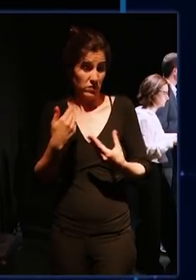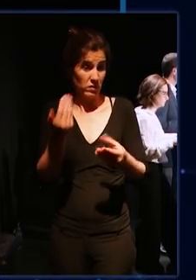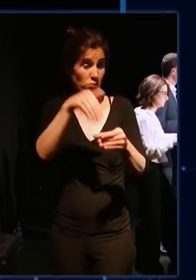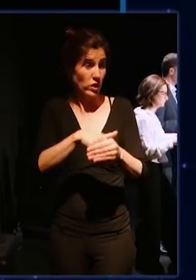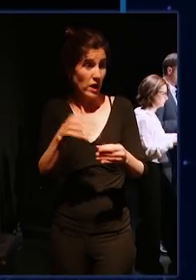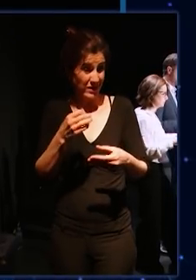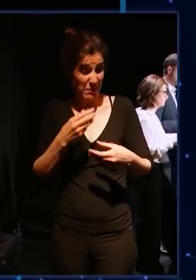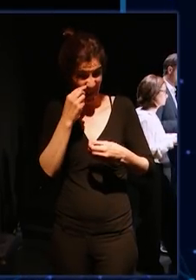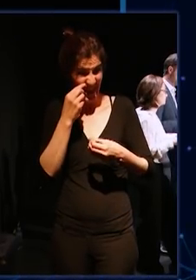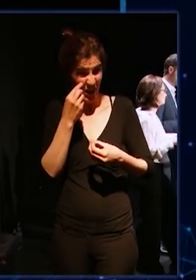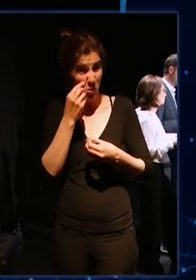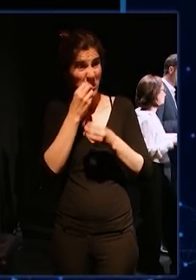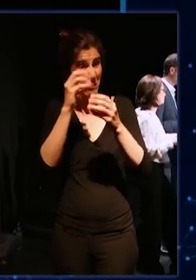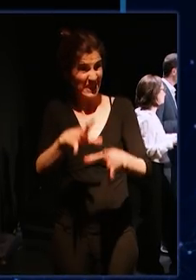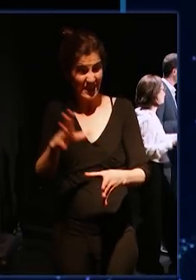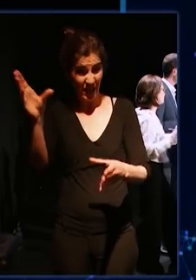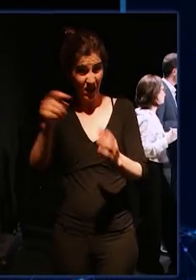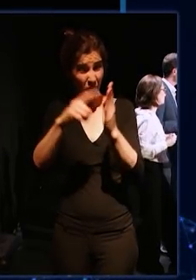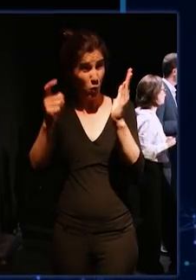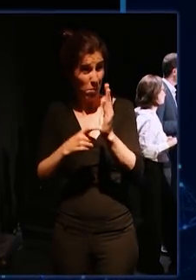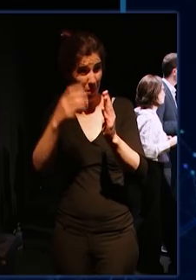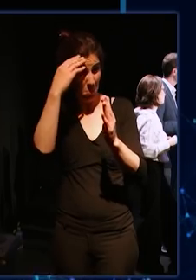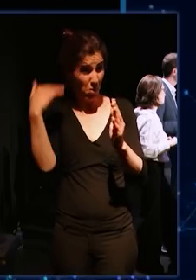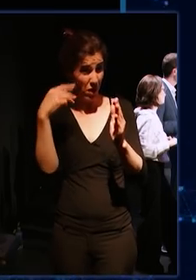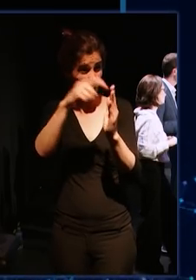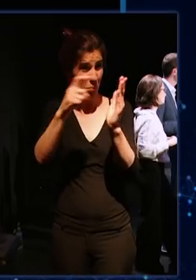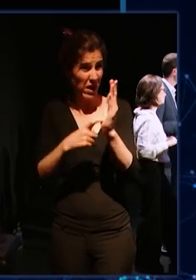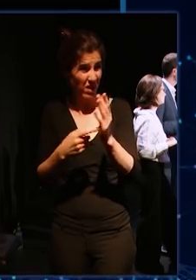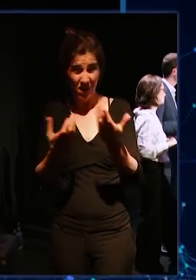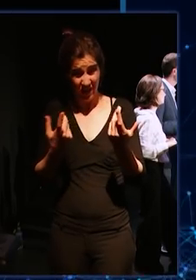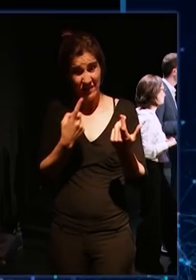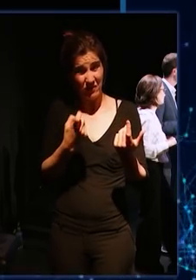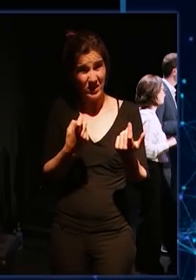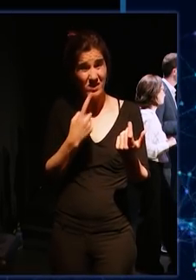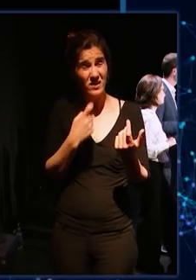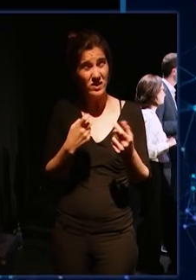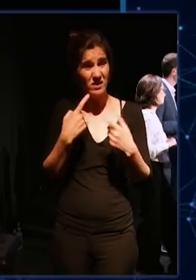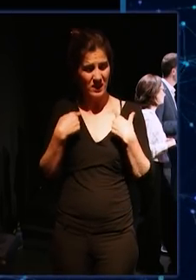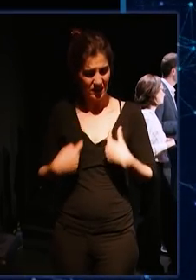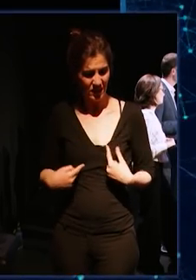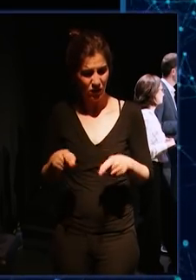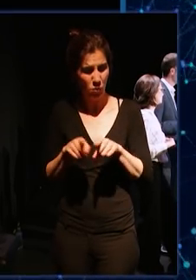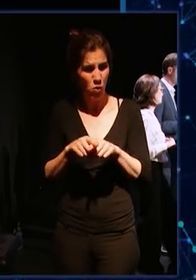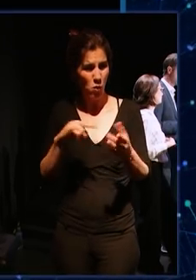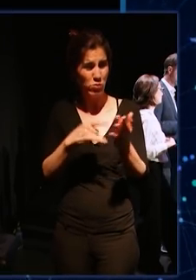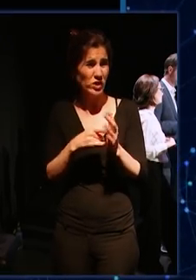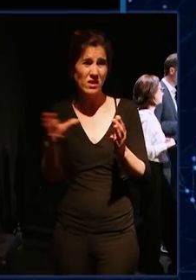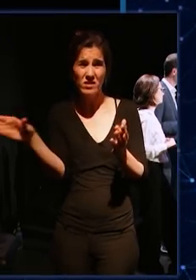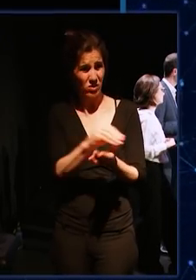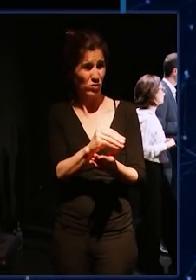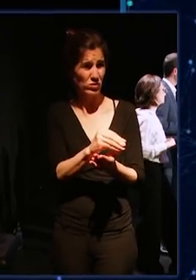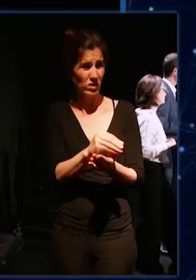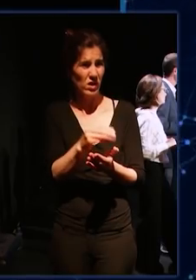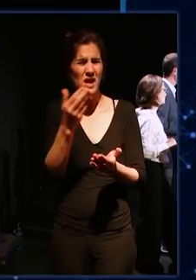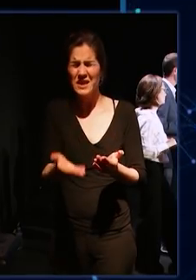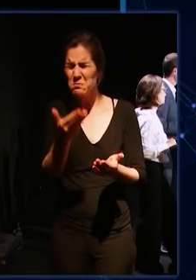transversalitat del poble, fer que aquest projecte sigui sentit com un projecte de tots. És imprescindible que Cardedeu tingui un